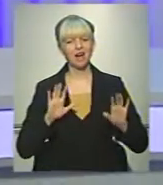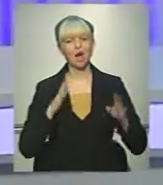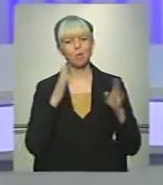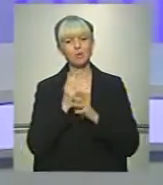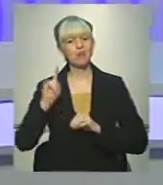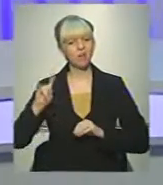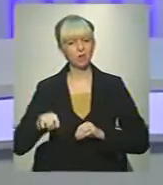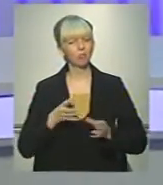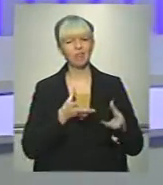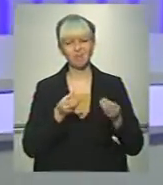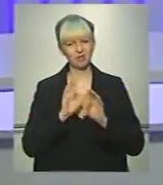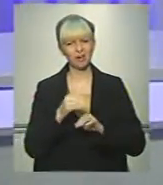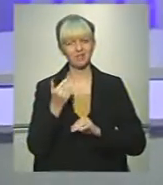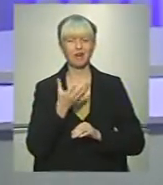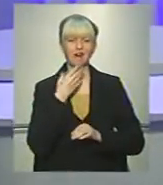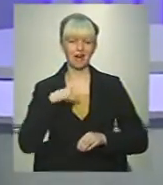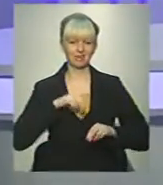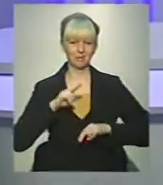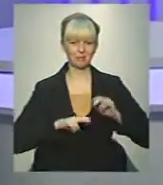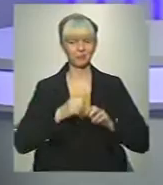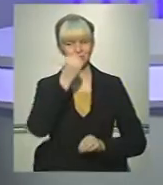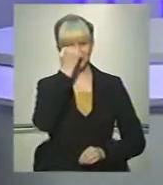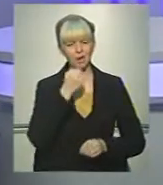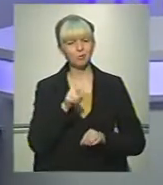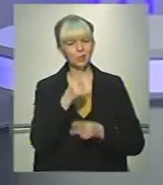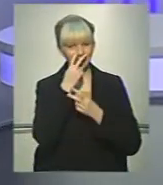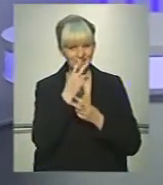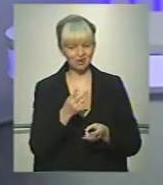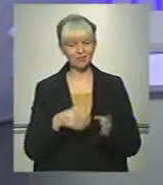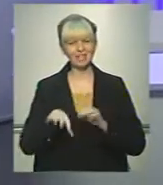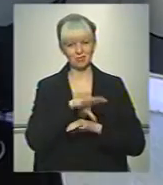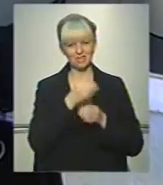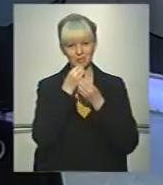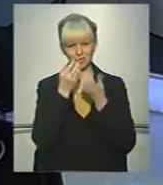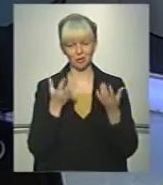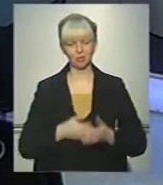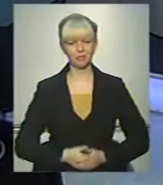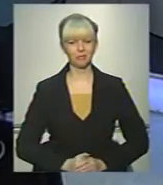погода за вікном не впливає на ваш гарний настрій. Дякуємо за те, що дивитесь. На все добре.